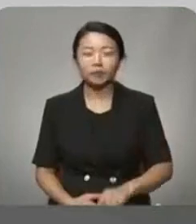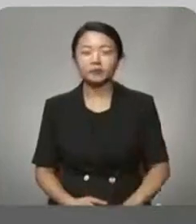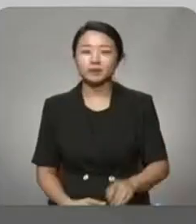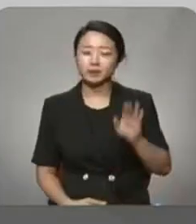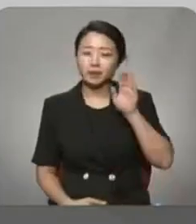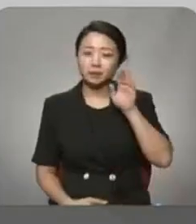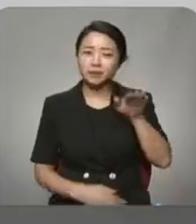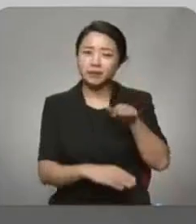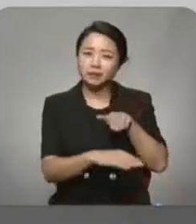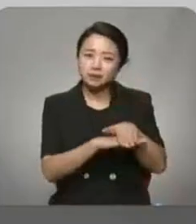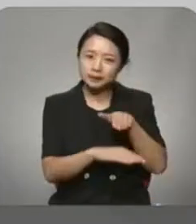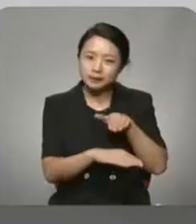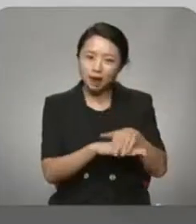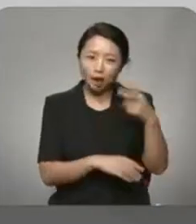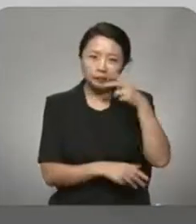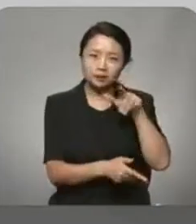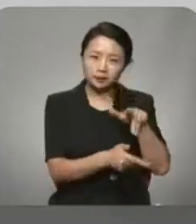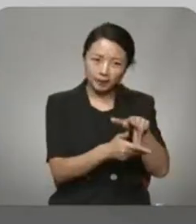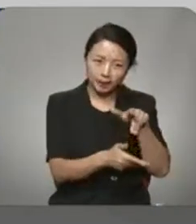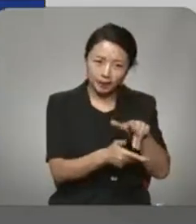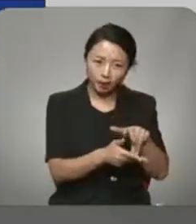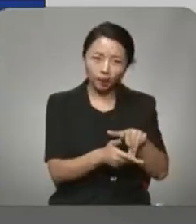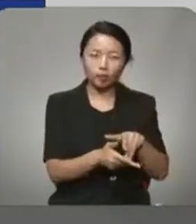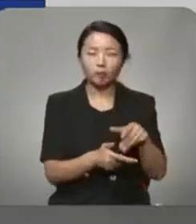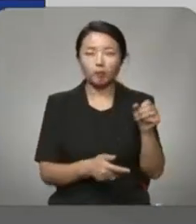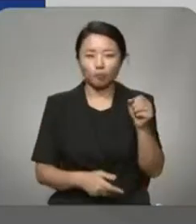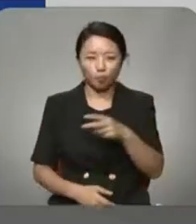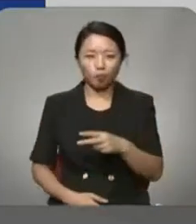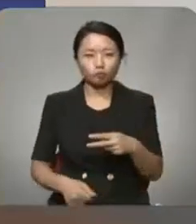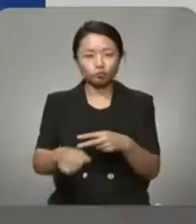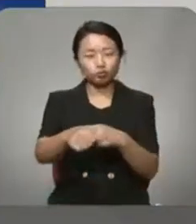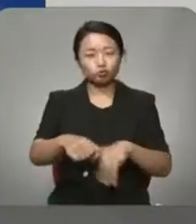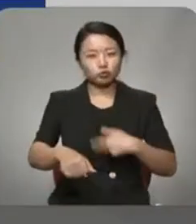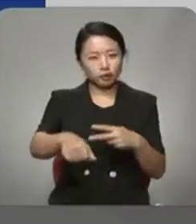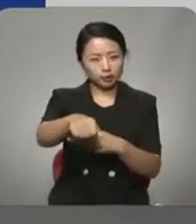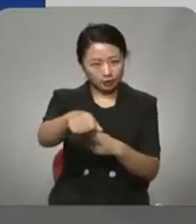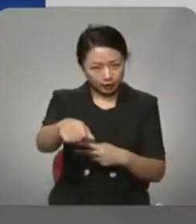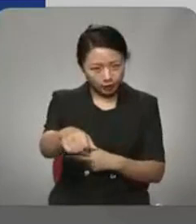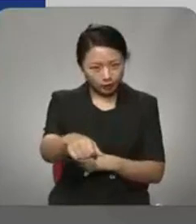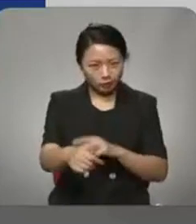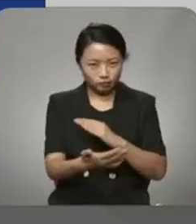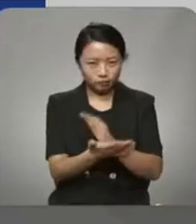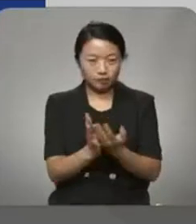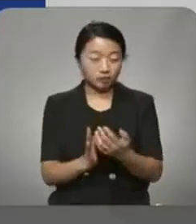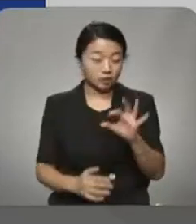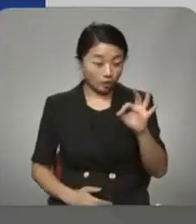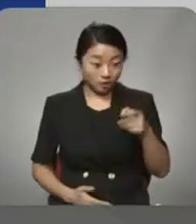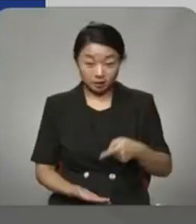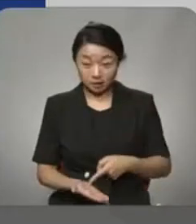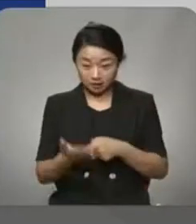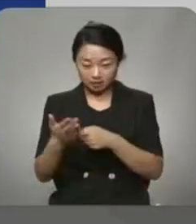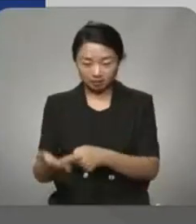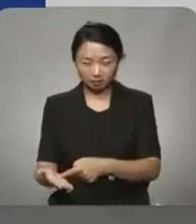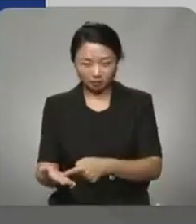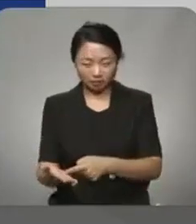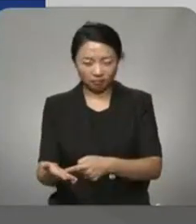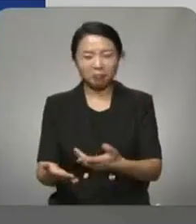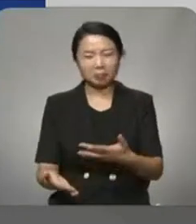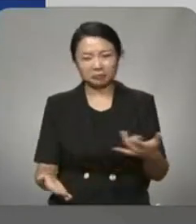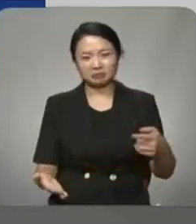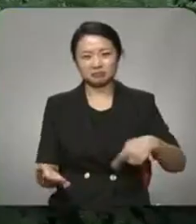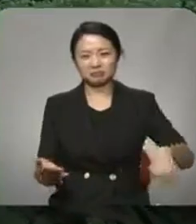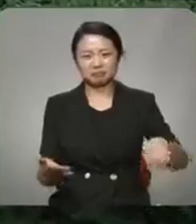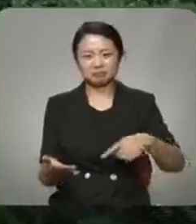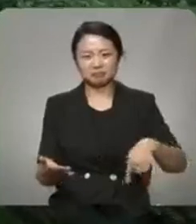신뢰성 검증센터나 차세대 체외 진단 실증, 춘천 소양팔교 건설비 등 10개 사업은 정부 예산안에